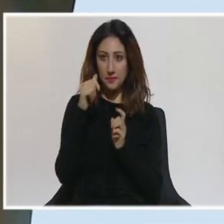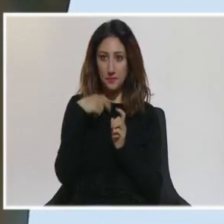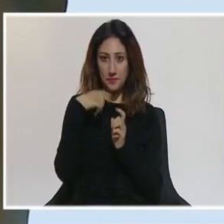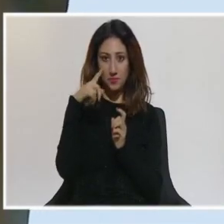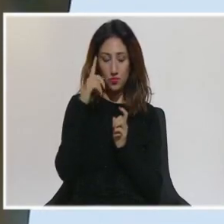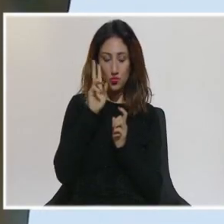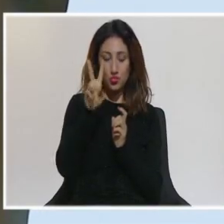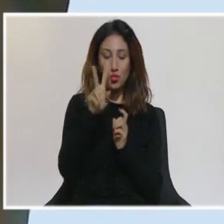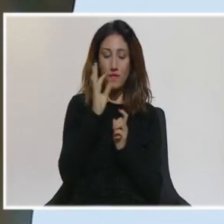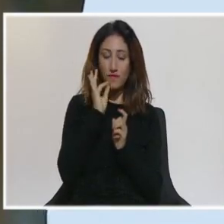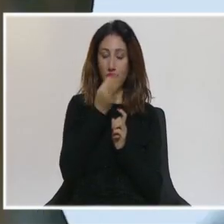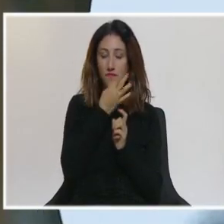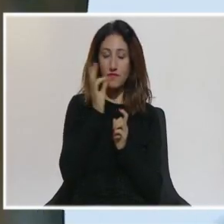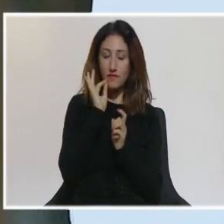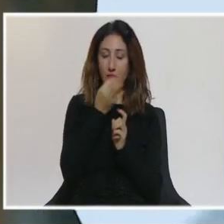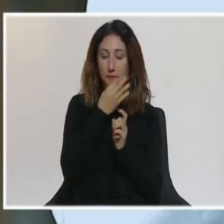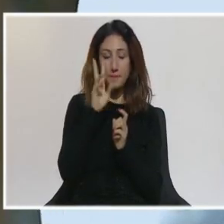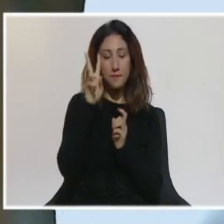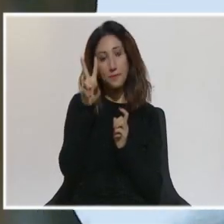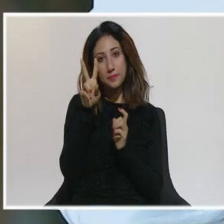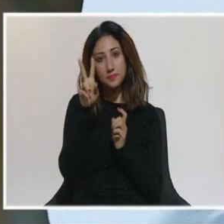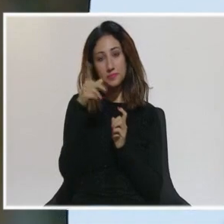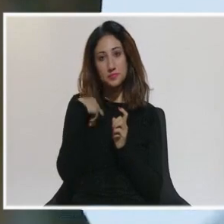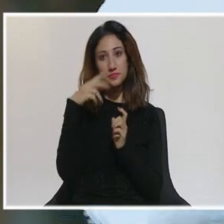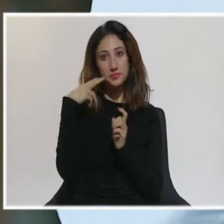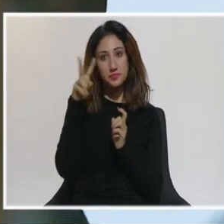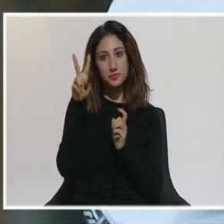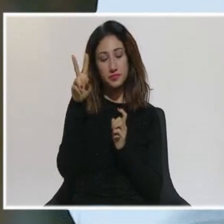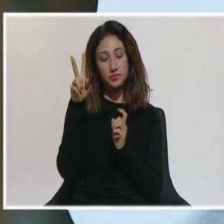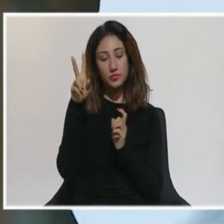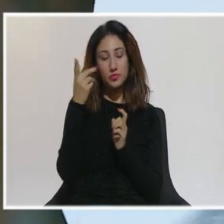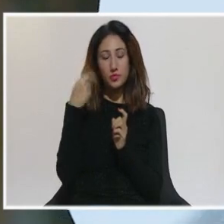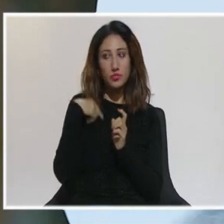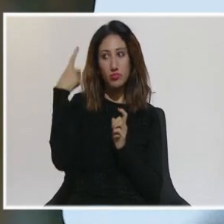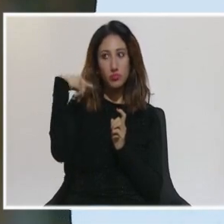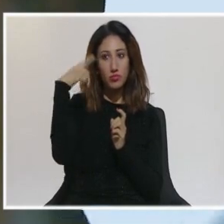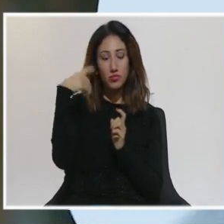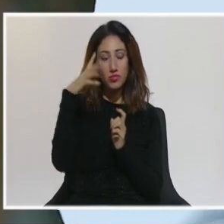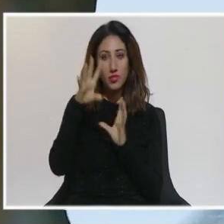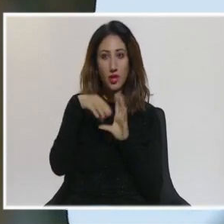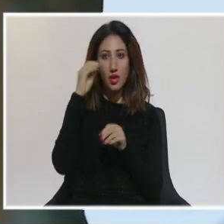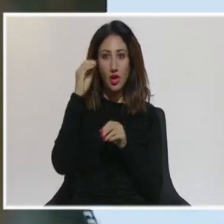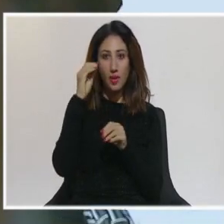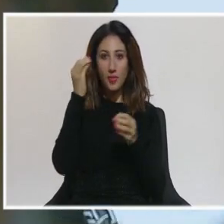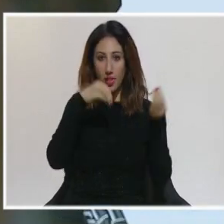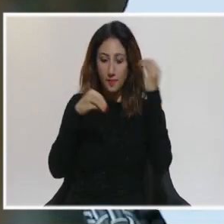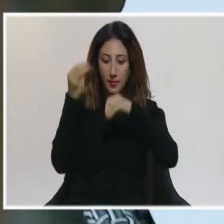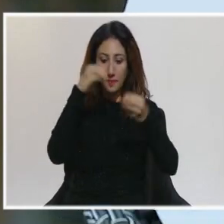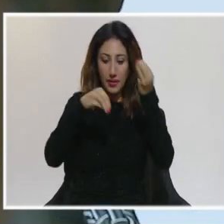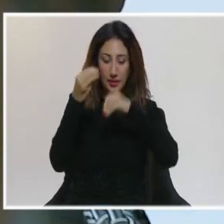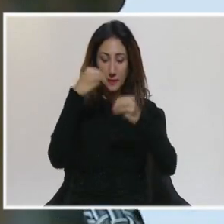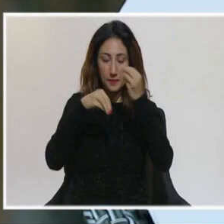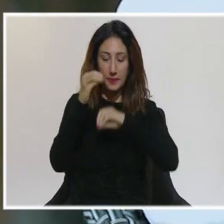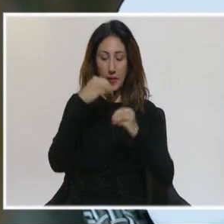اشوف افلام واقعد ايه ازاي اعمل لها يعني تركيبه بحيث اقدر اخليها